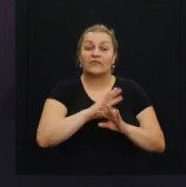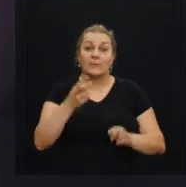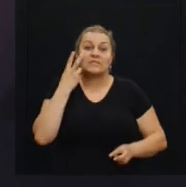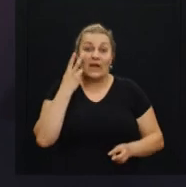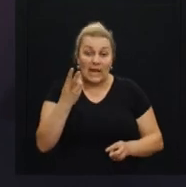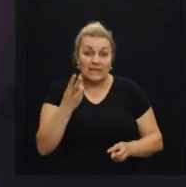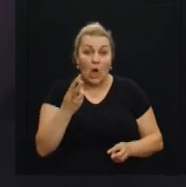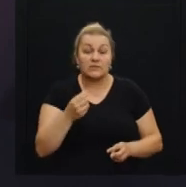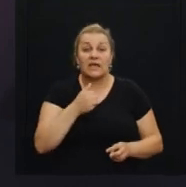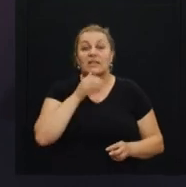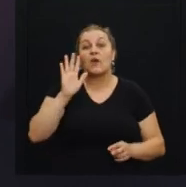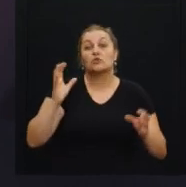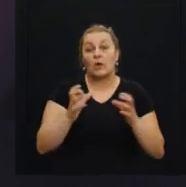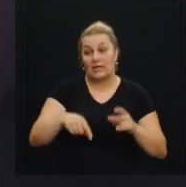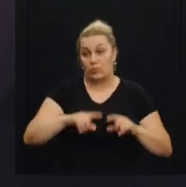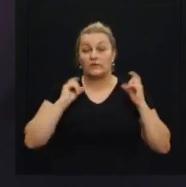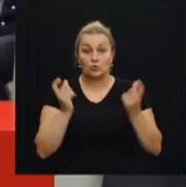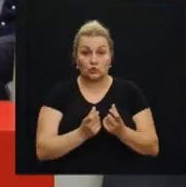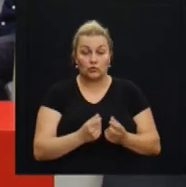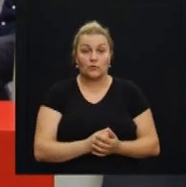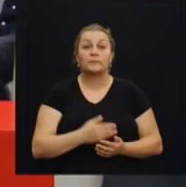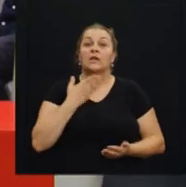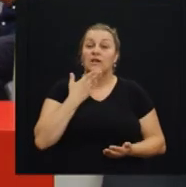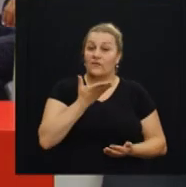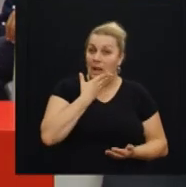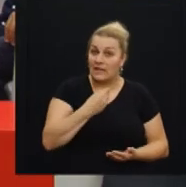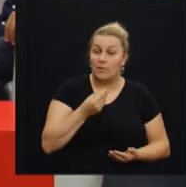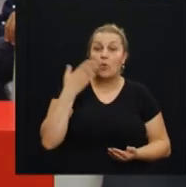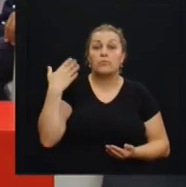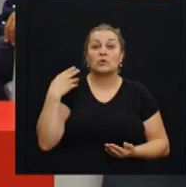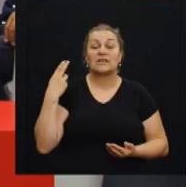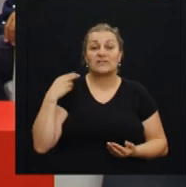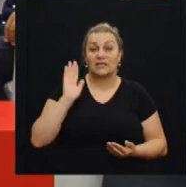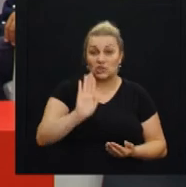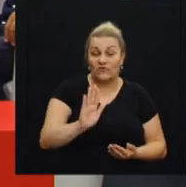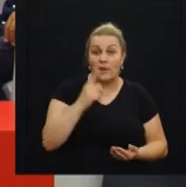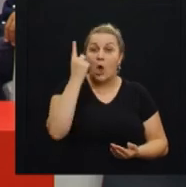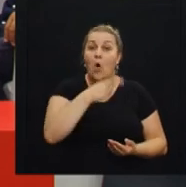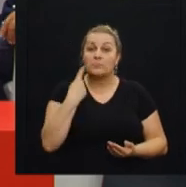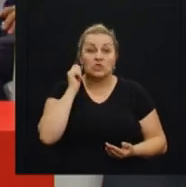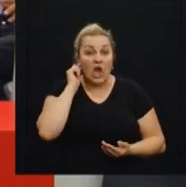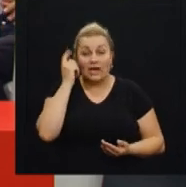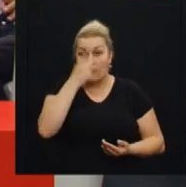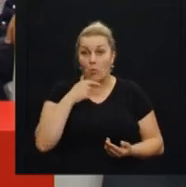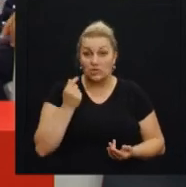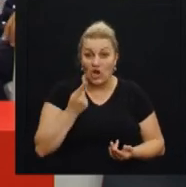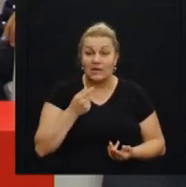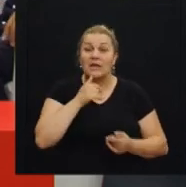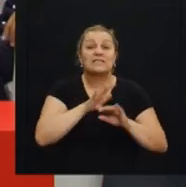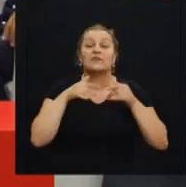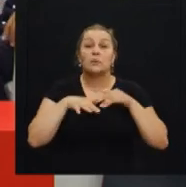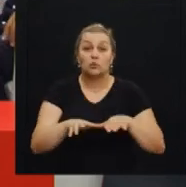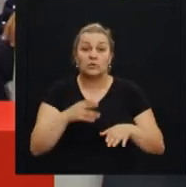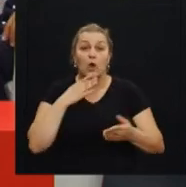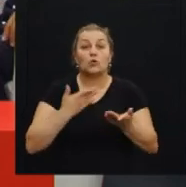i vašu ekipu u studiju. Hvala lijepo, pozdrav Satniće vama, pozdrav Omišankama, Omišanima, svima ljudima koji